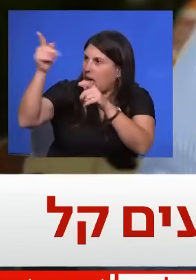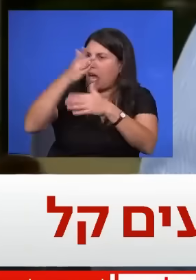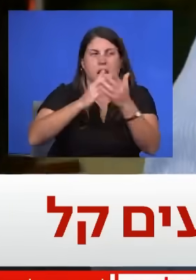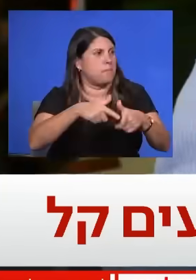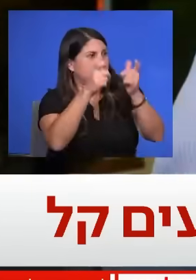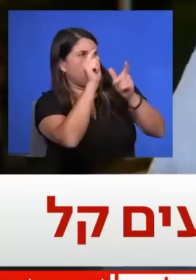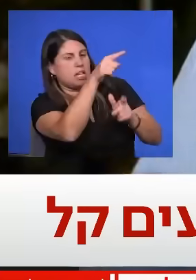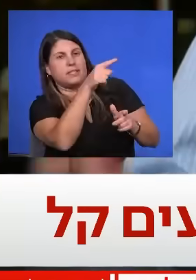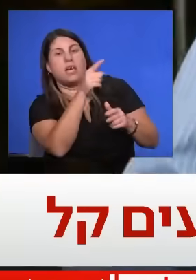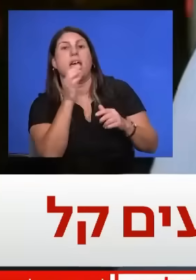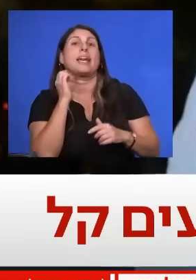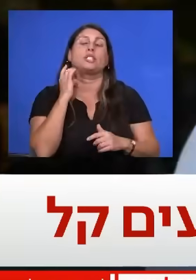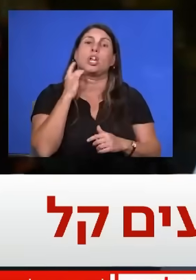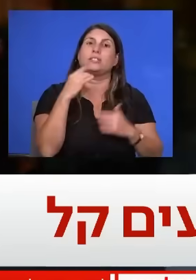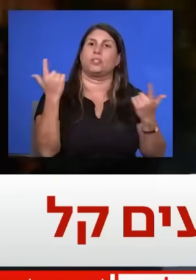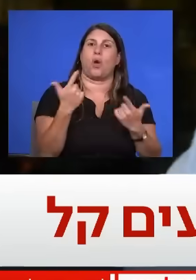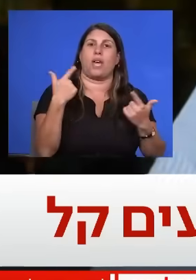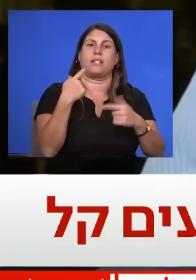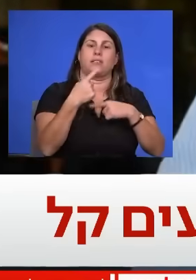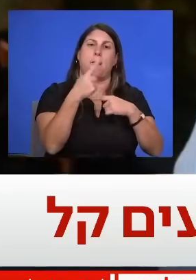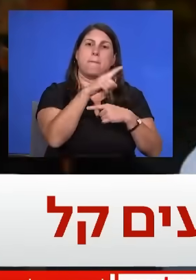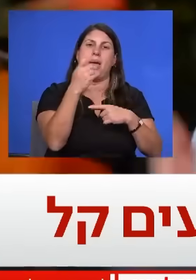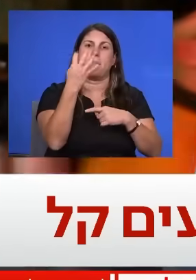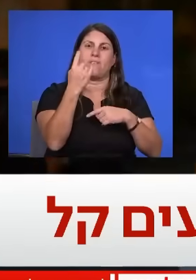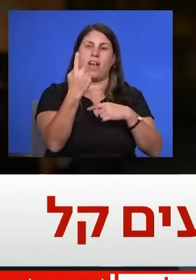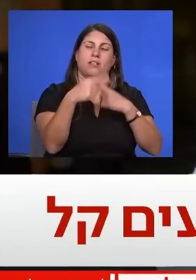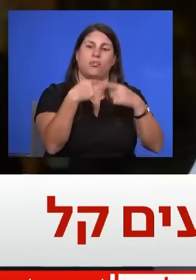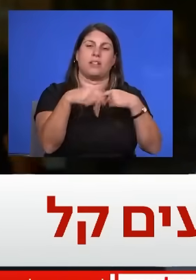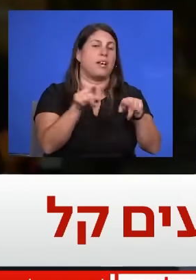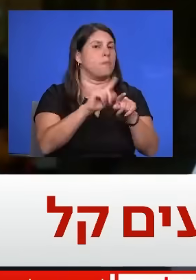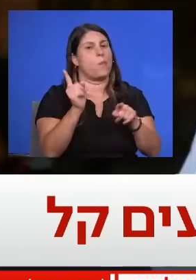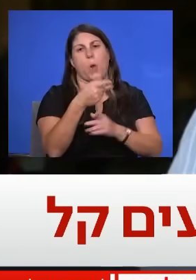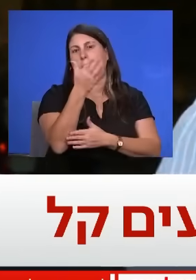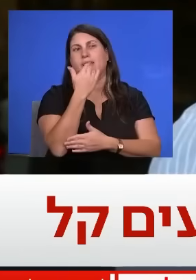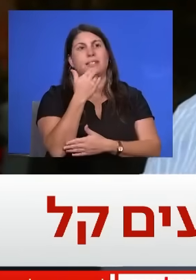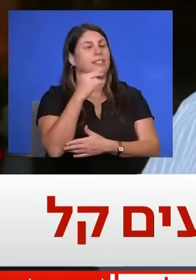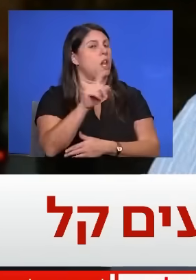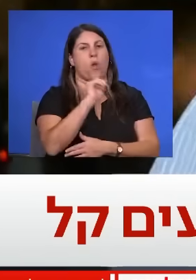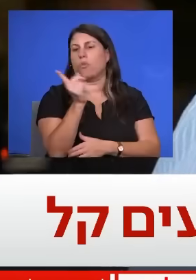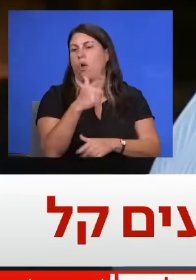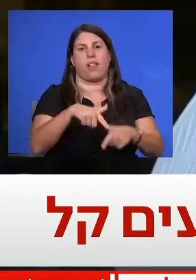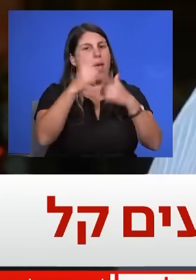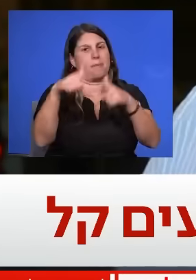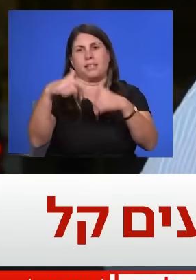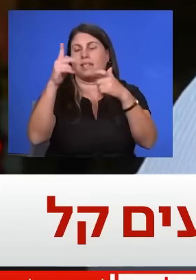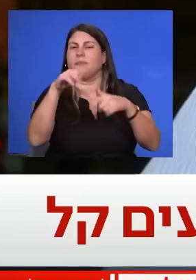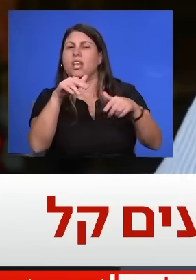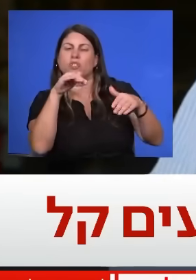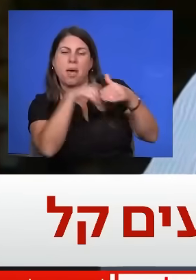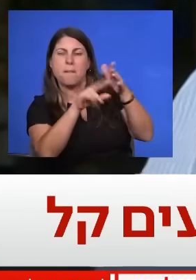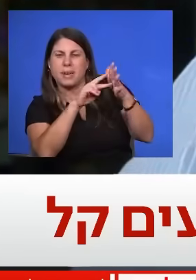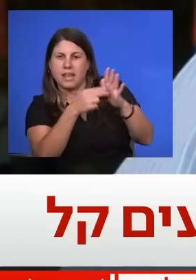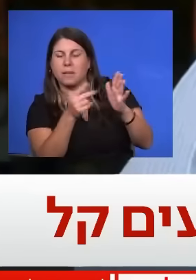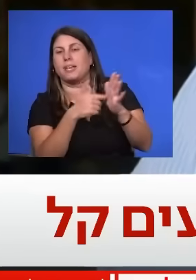לציון חוגגת 141 שנה, כמו כל מדינת ישראל. לא כל הבניינים יש בהם את המקלטים. בשביל זה פתחנו לציבור את